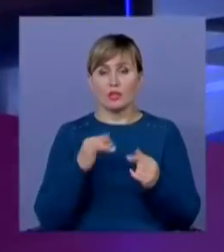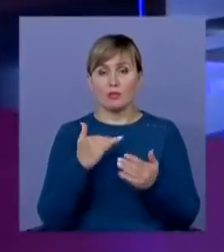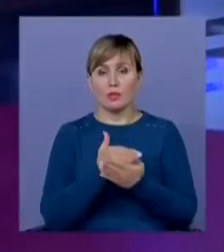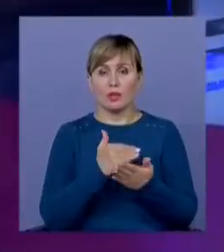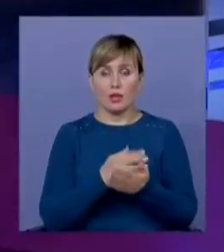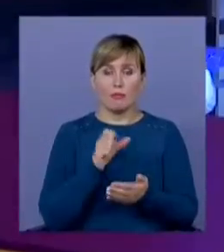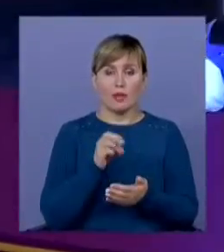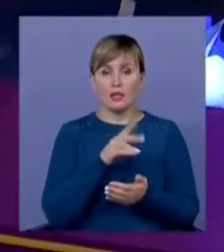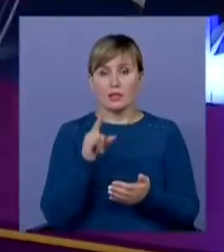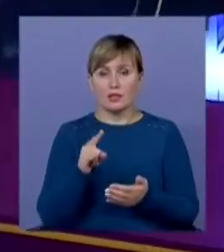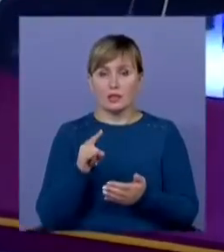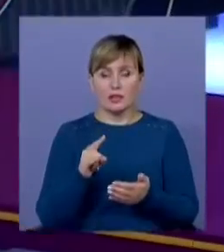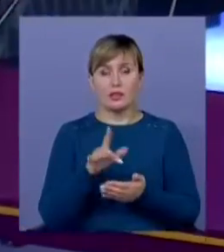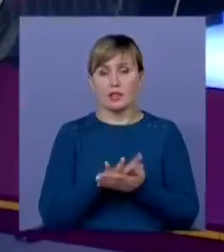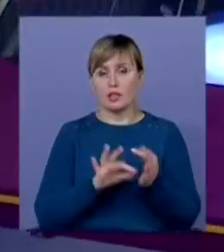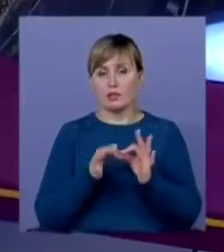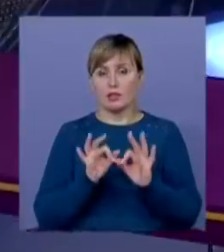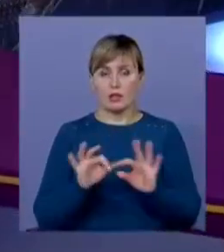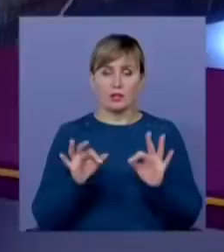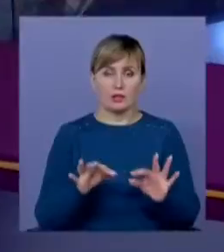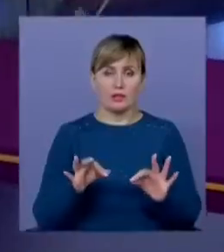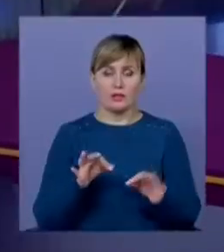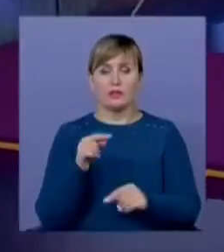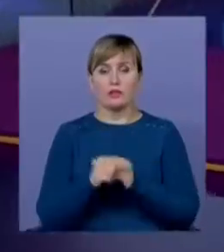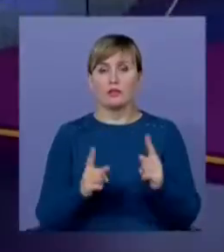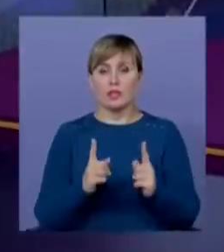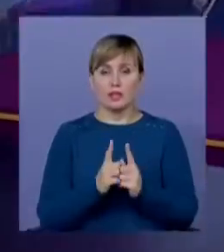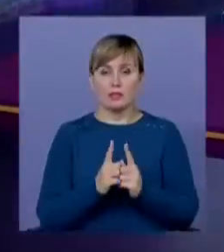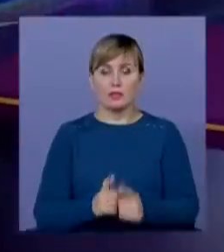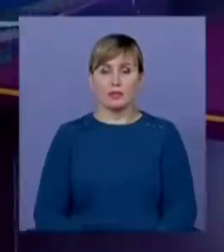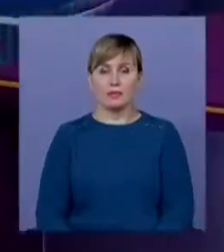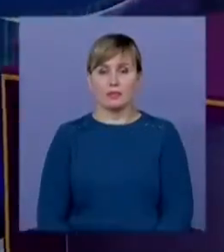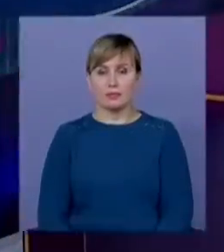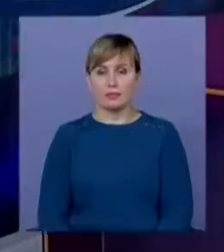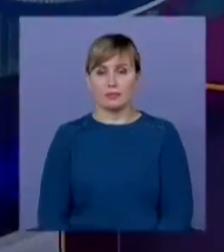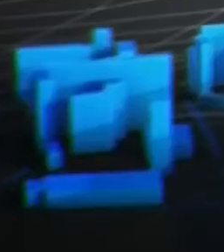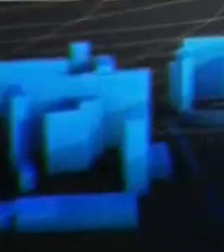программу «Басты Назарда» с моей коллегой Айгерим Ертаулет. До встречи!